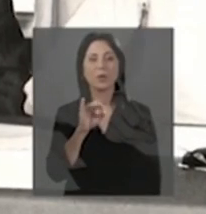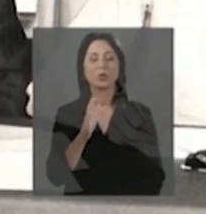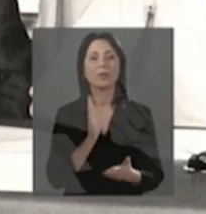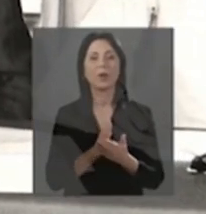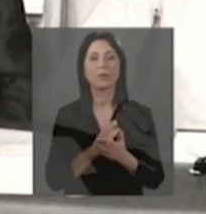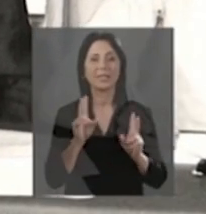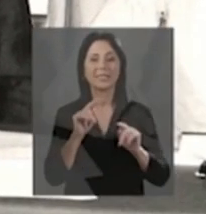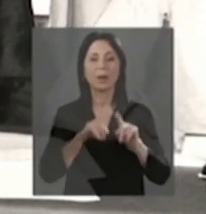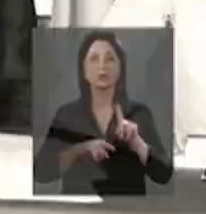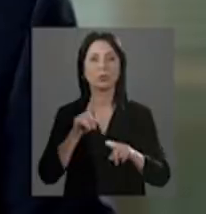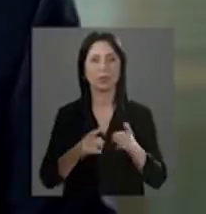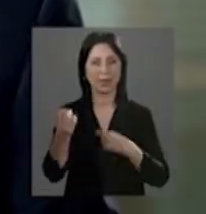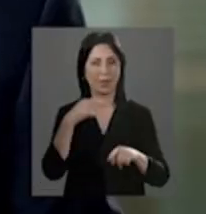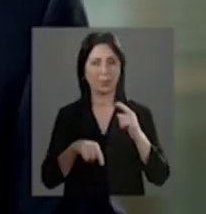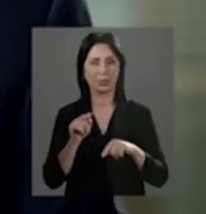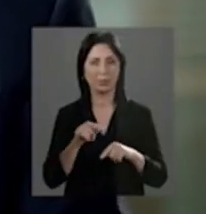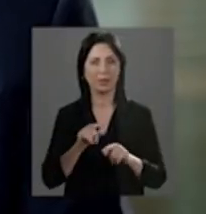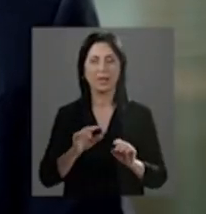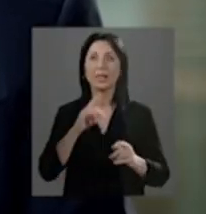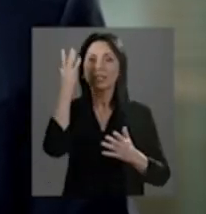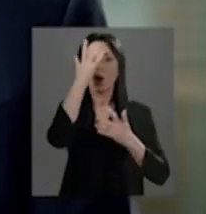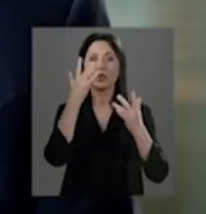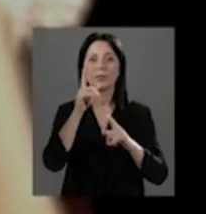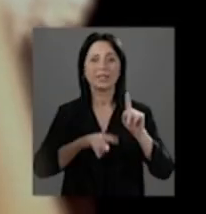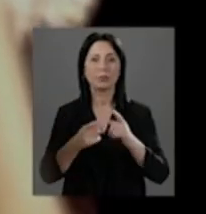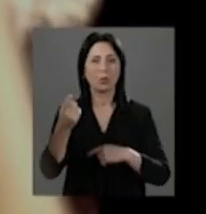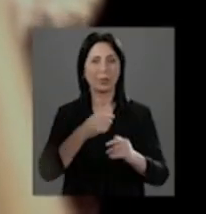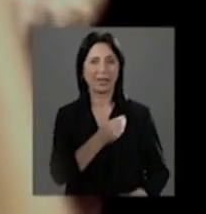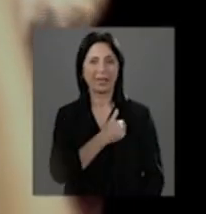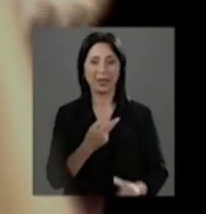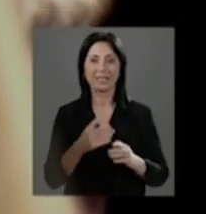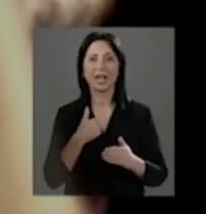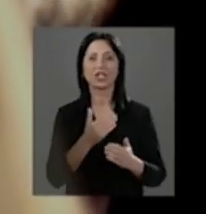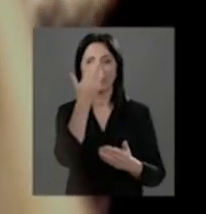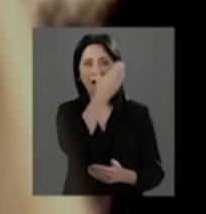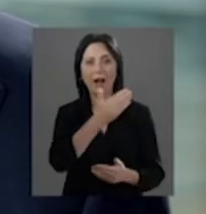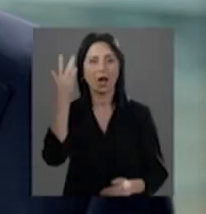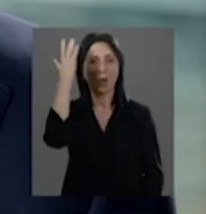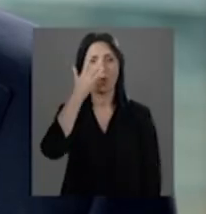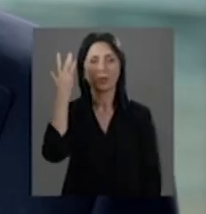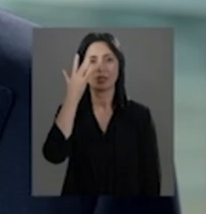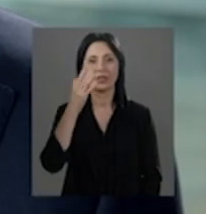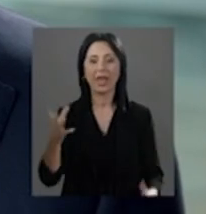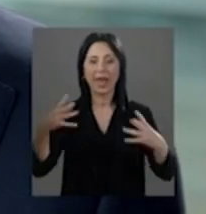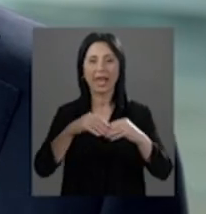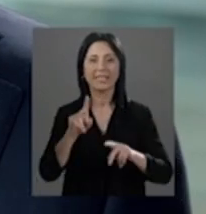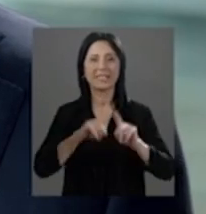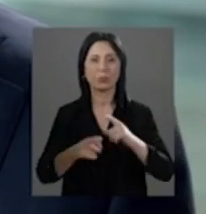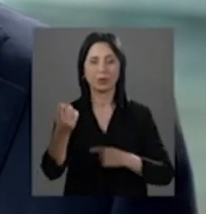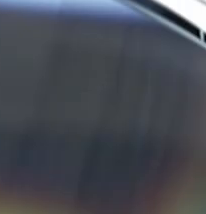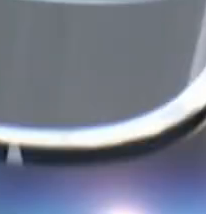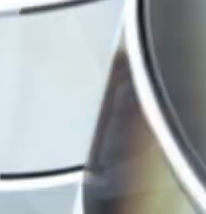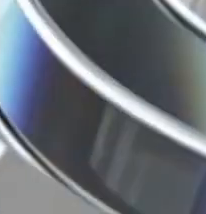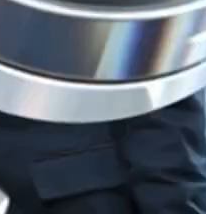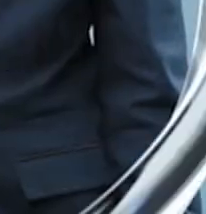სალომე ზურაბიშვილი არის სამშობლოში დაბრუნების, საოცნებო სამშობლოს დაბრუნების სიმბოლო. ეს არის ჩვენი ხალხის ოცნებაც, ერთიანი